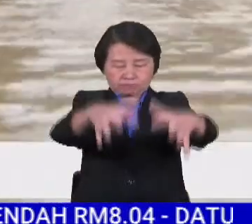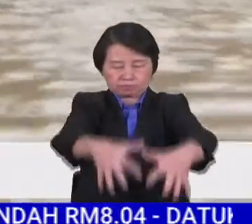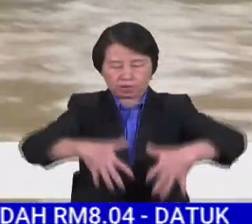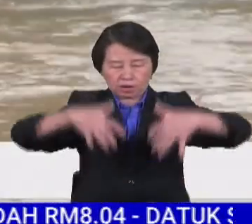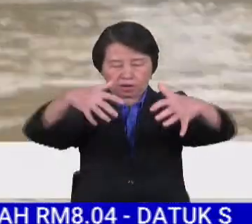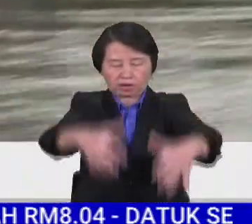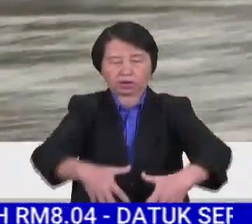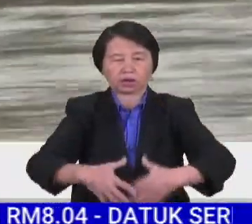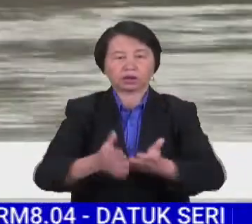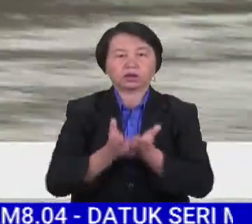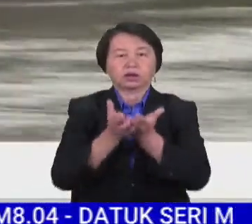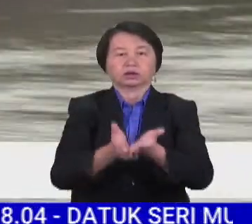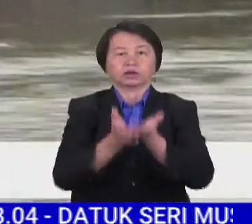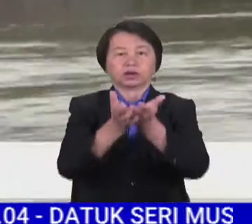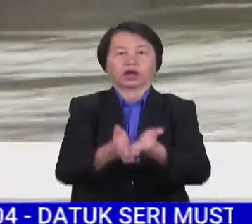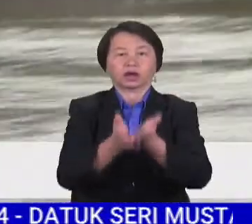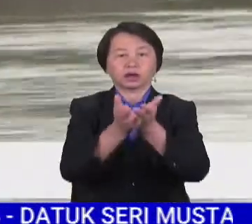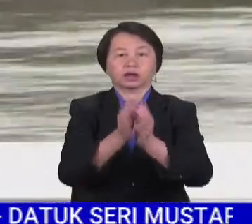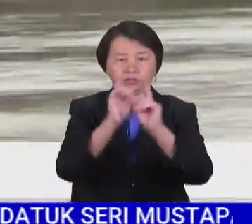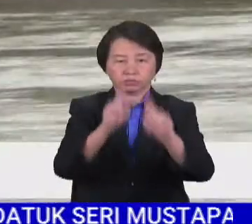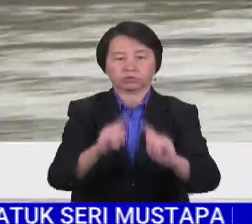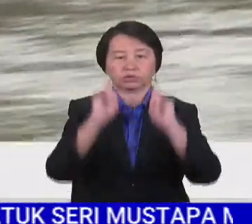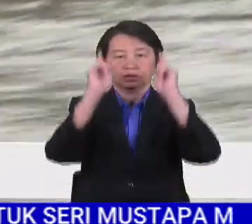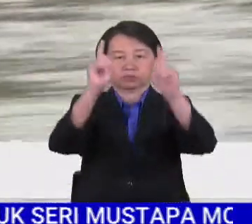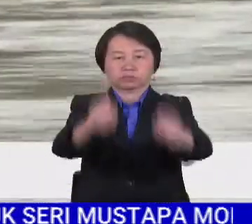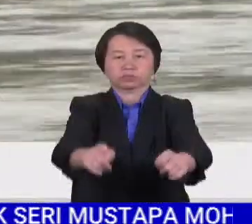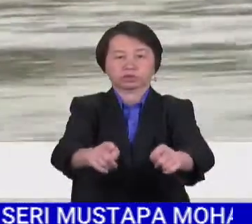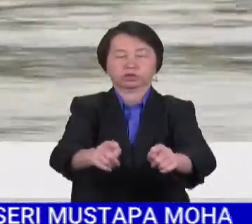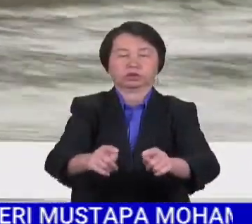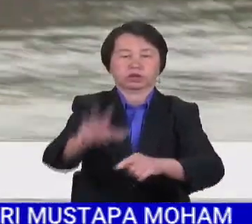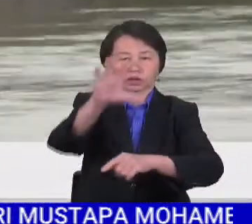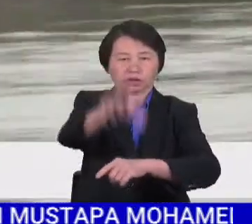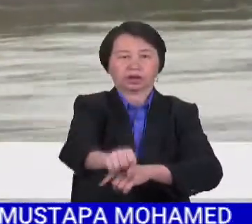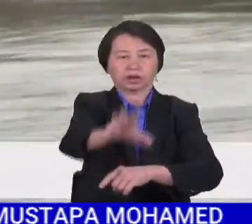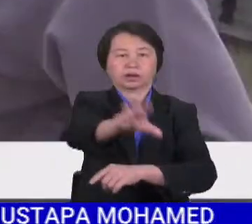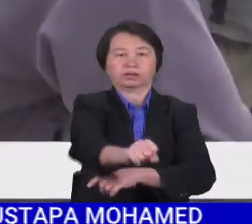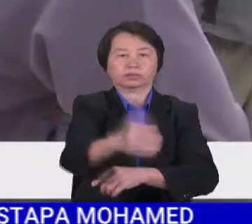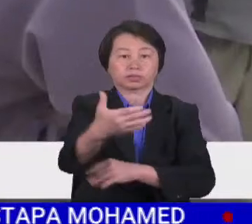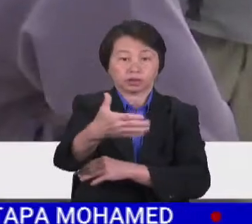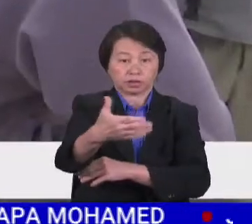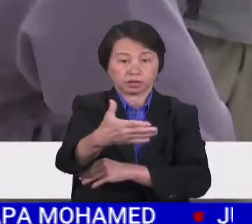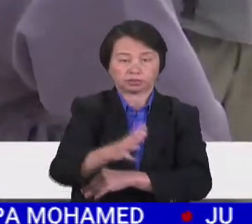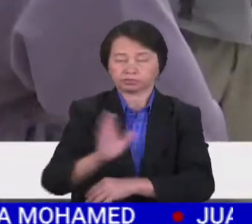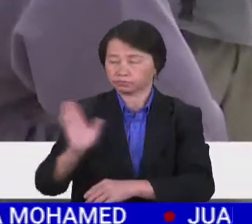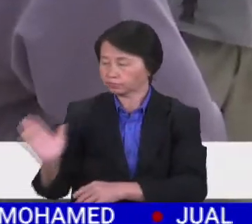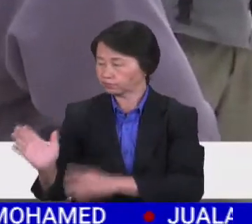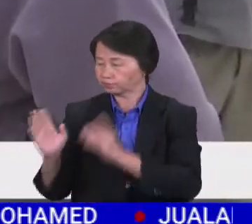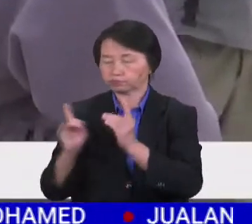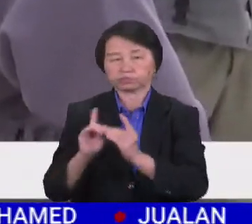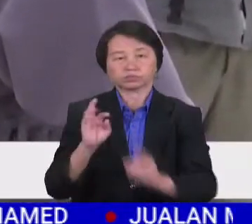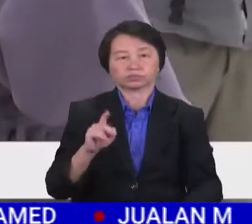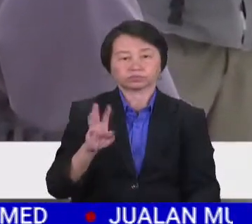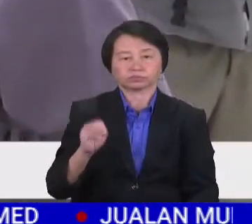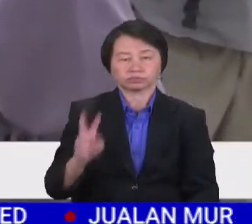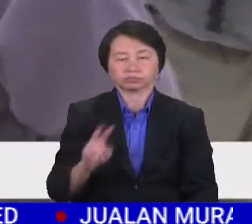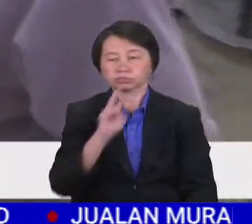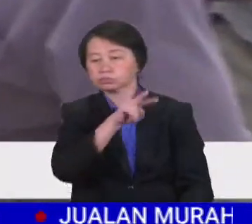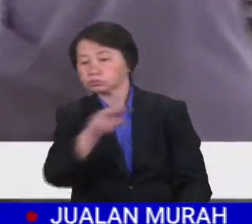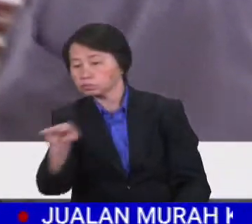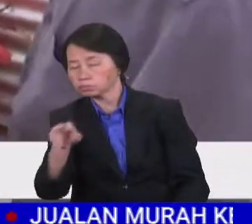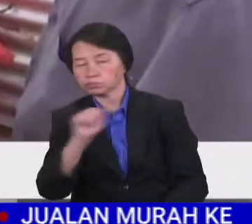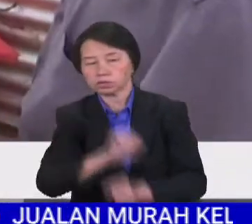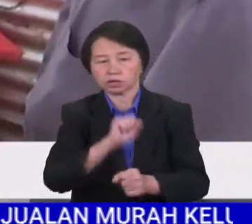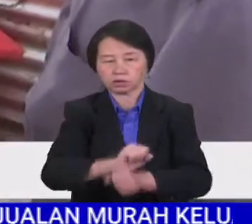kesulitan laporan nelayan Dapatkah kita kurangkan Ruslan ditemui arti m selepas meninjau